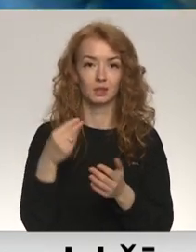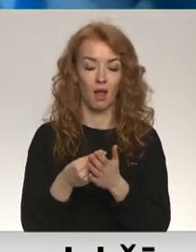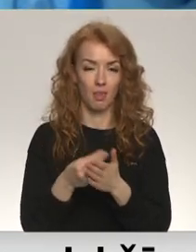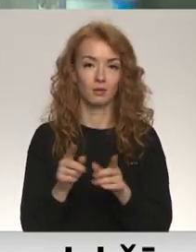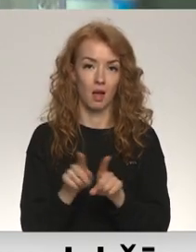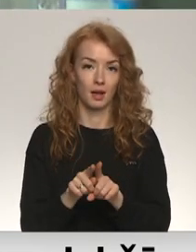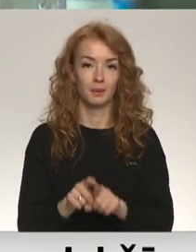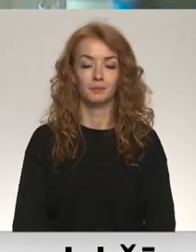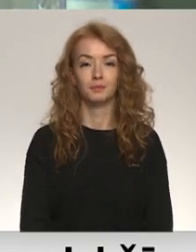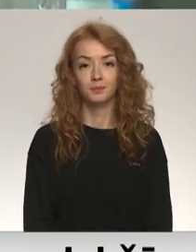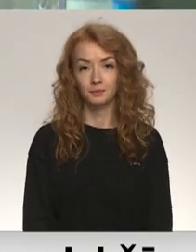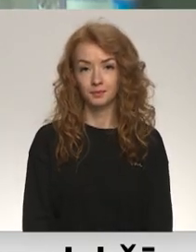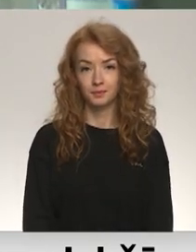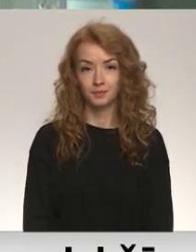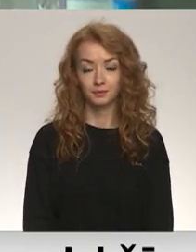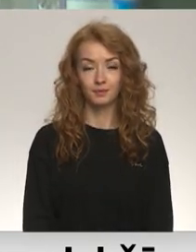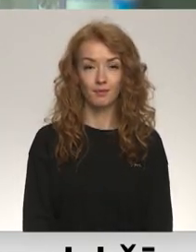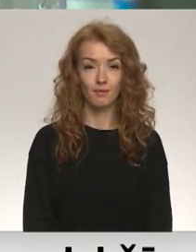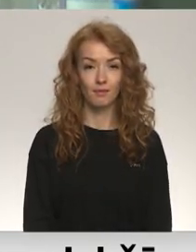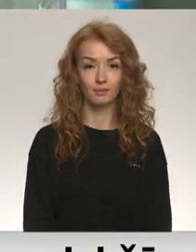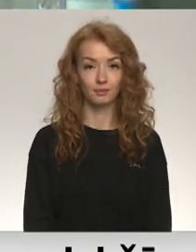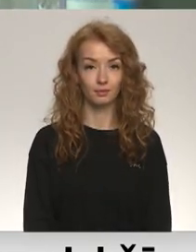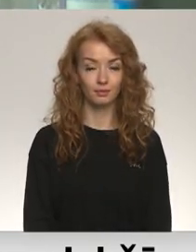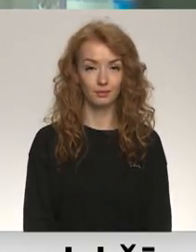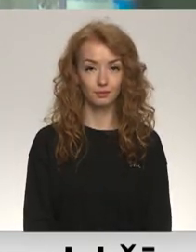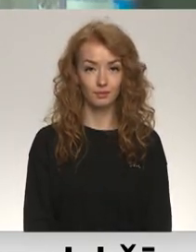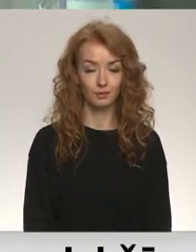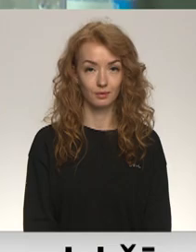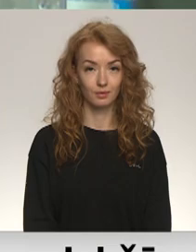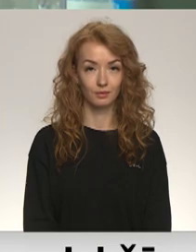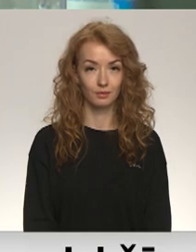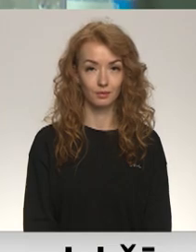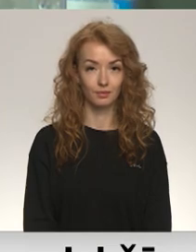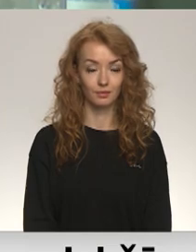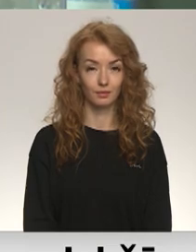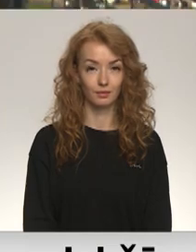pozīcijā. Beatrise Jakobsone, Andrejs Mažāns, Latgales reģionālā televīzija.